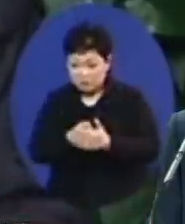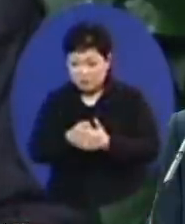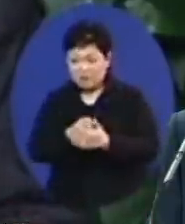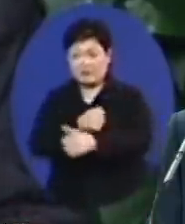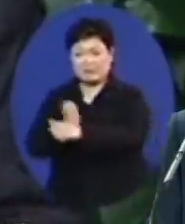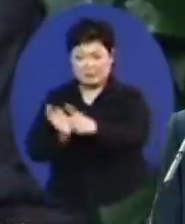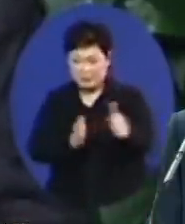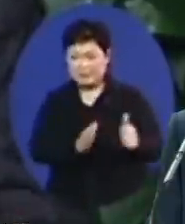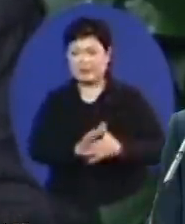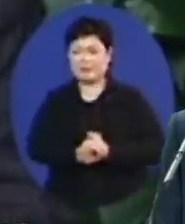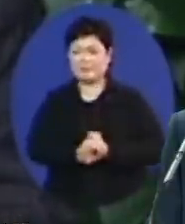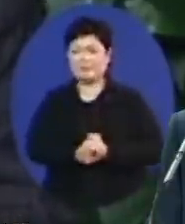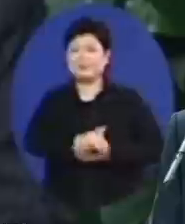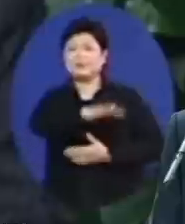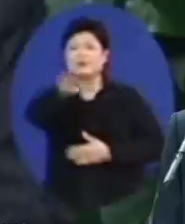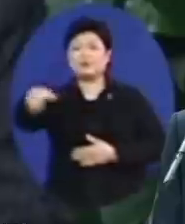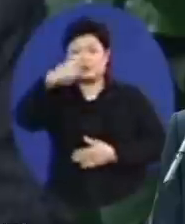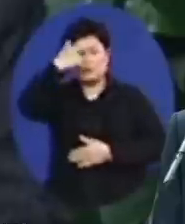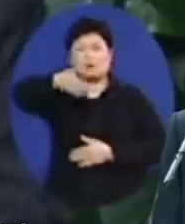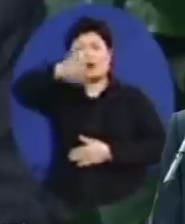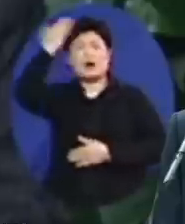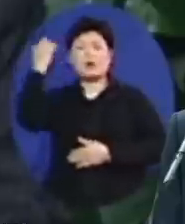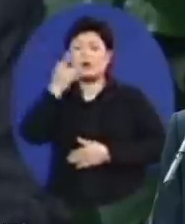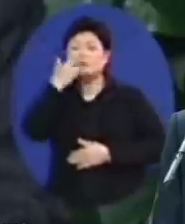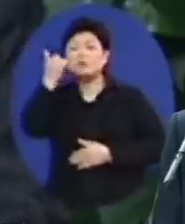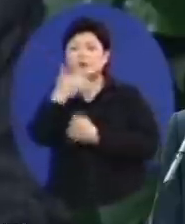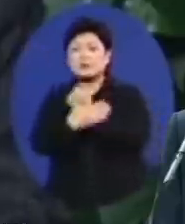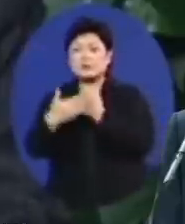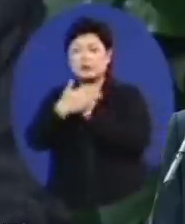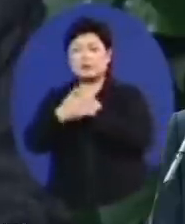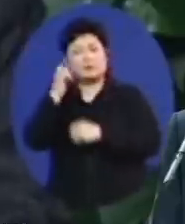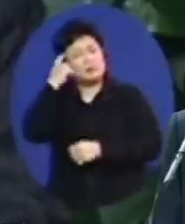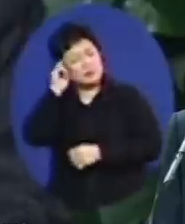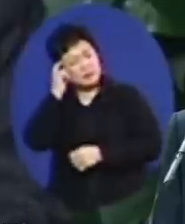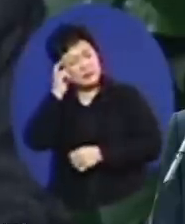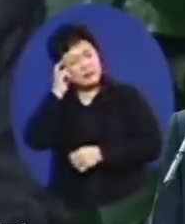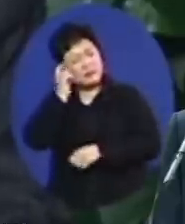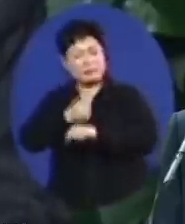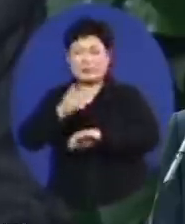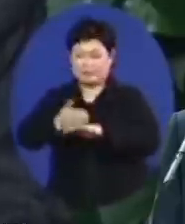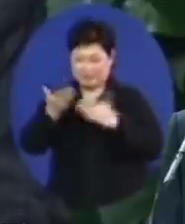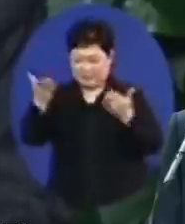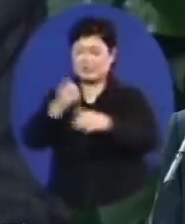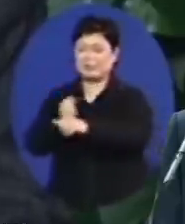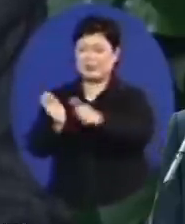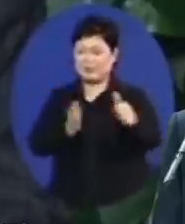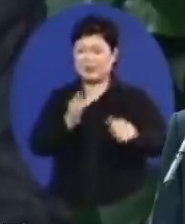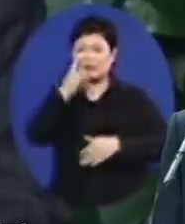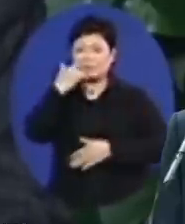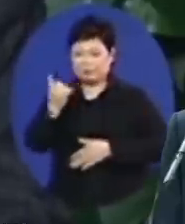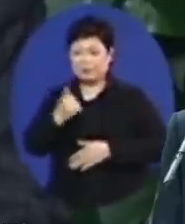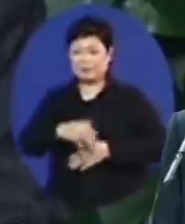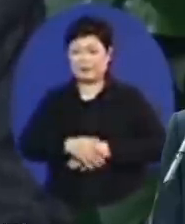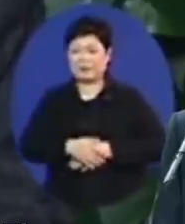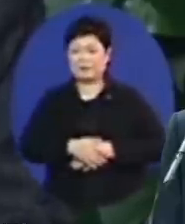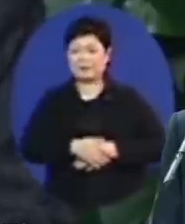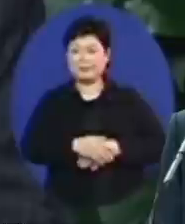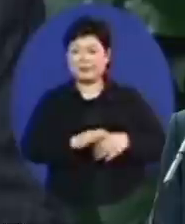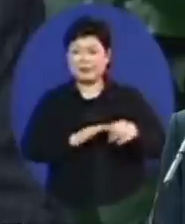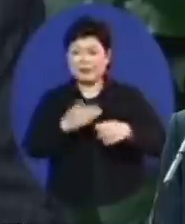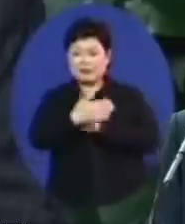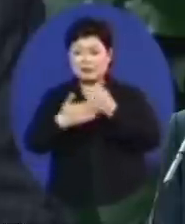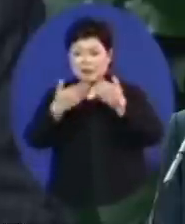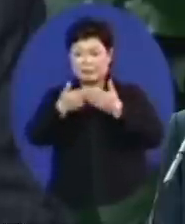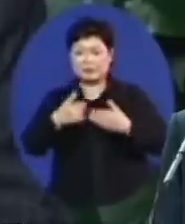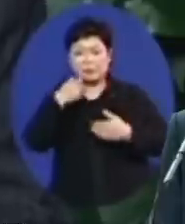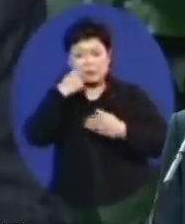되는 것입니다. 우리는 과거의 부모님의 은혜를 생각하고 감사해야 되는 것입니다. 부모님의 사랑을 받지 못한